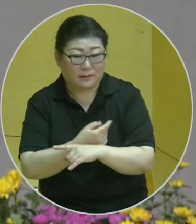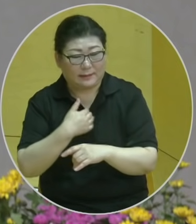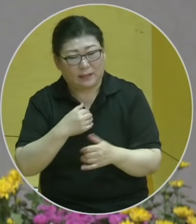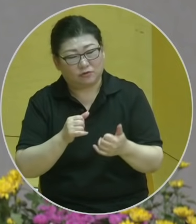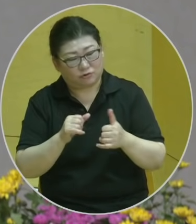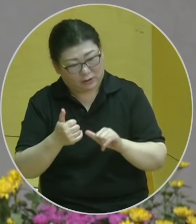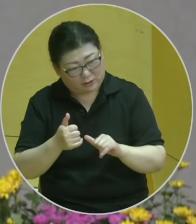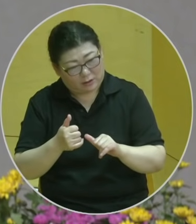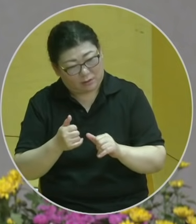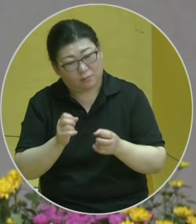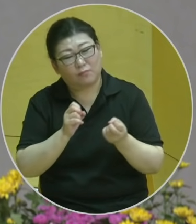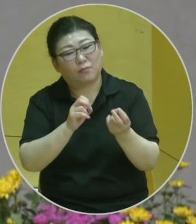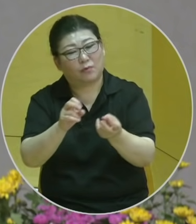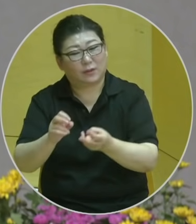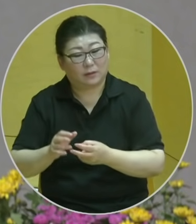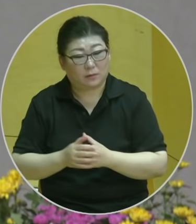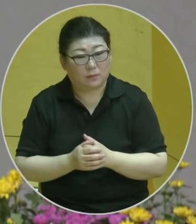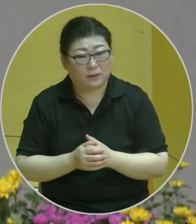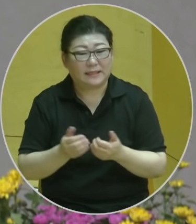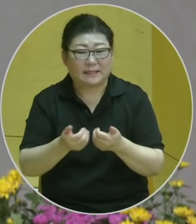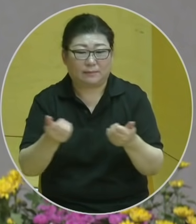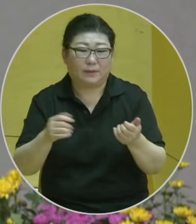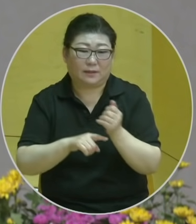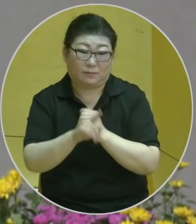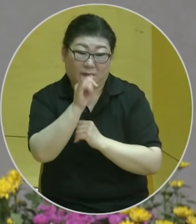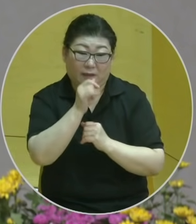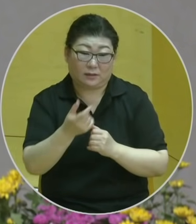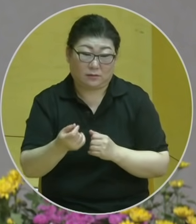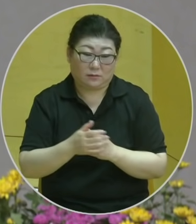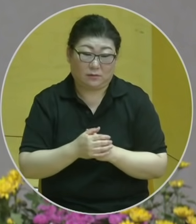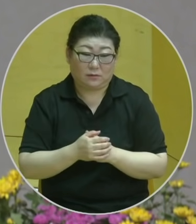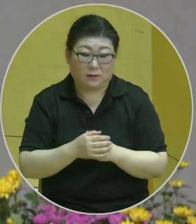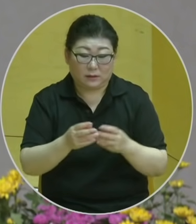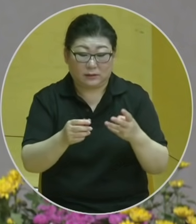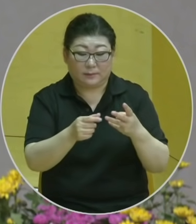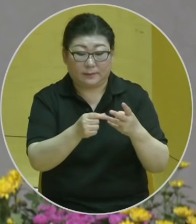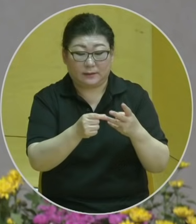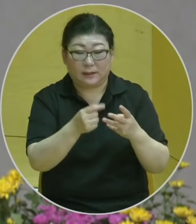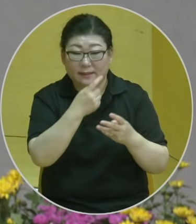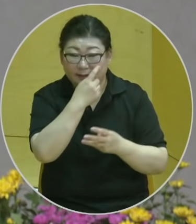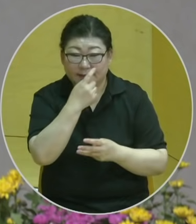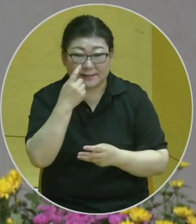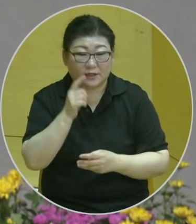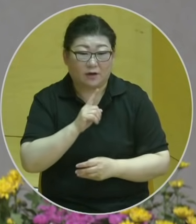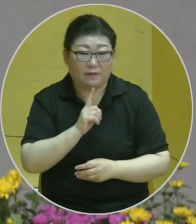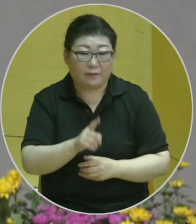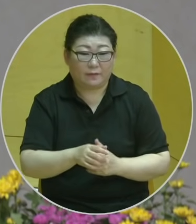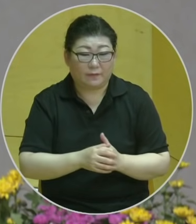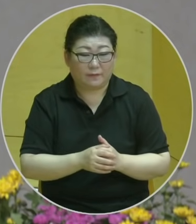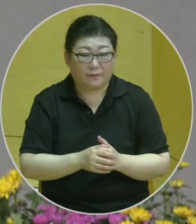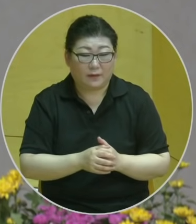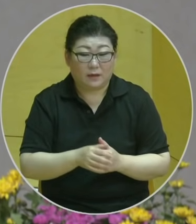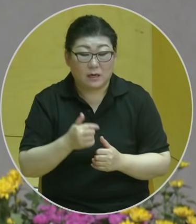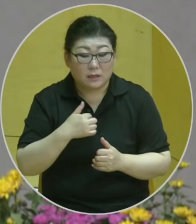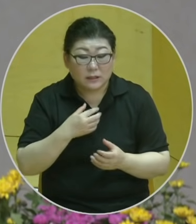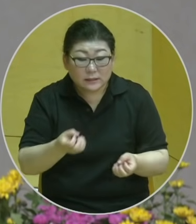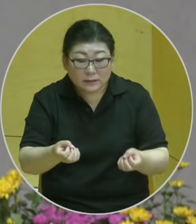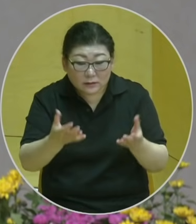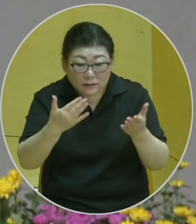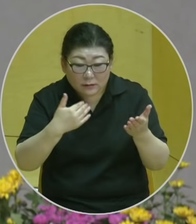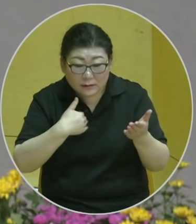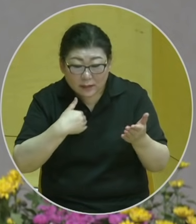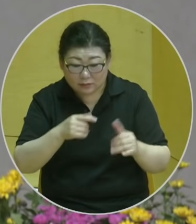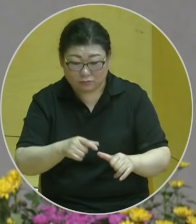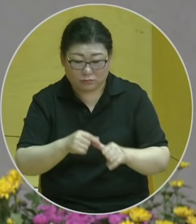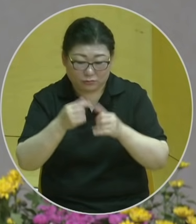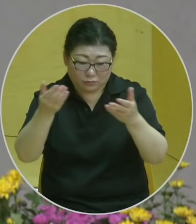의미를 담고 있습니다. 그리고 또 하나 세 번째는 증언의 의미가 있다는 것입니다. 이 잔치에 자기를 구원하시고